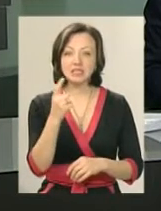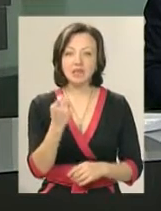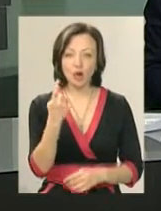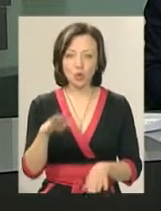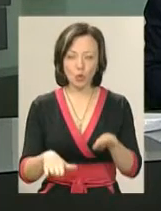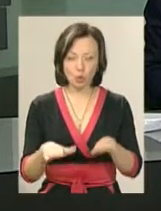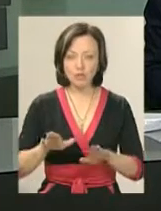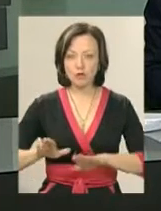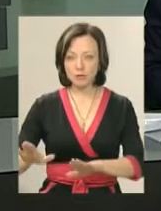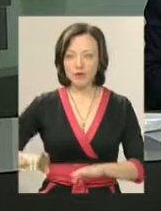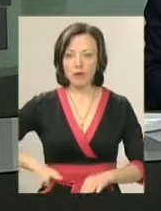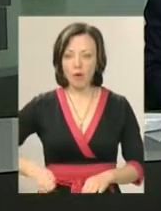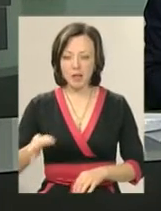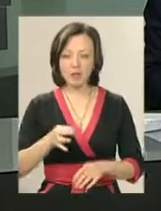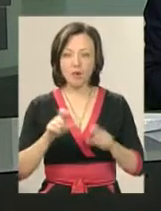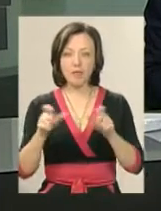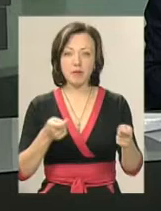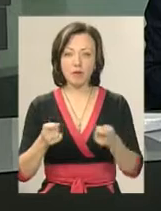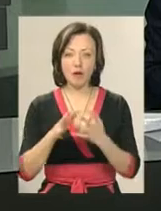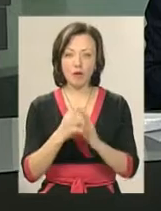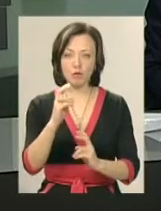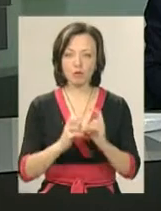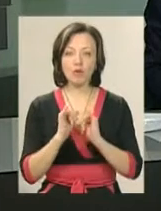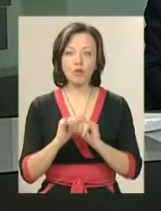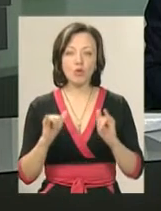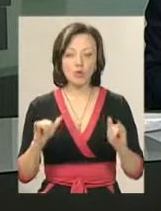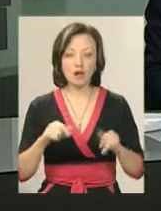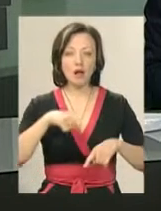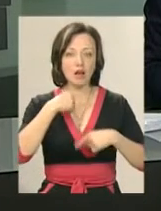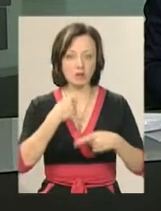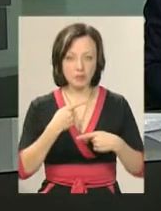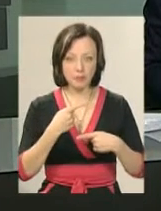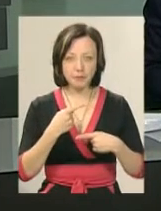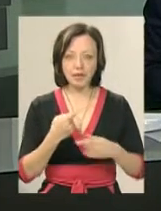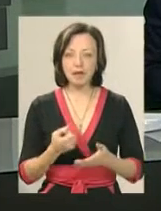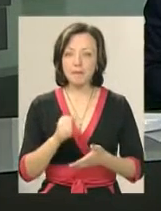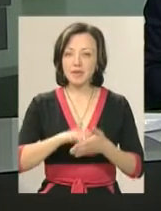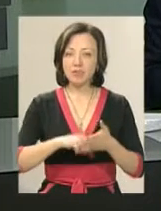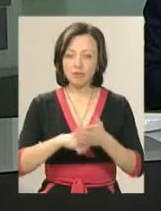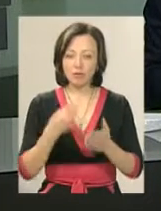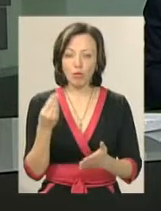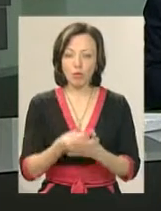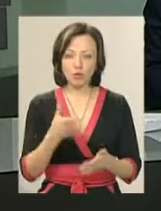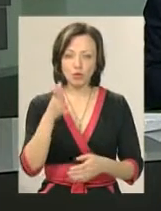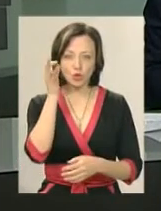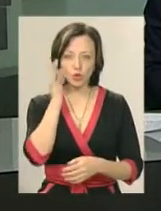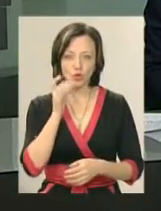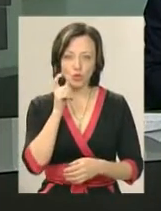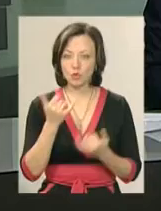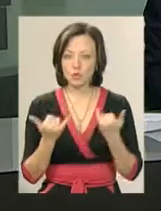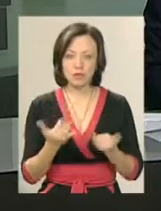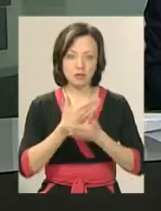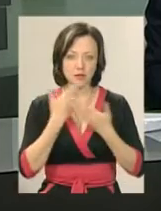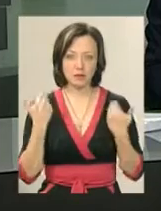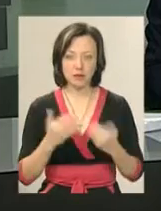заступник директора обласного департаменту агропромислового розвитку Вадим Канунчук запевняє, підстав для подорожчання цукру на Хмельниччині наразі